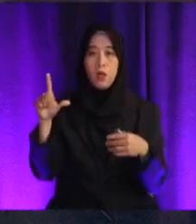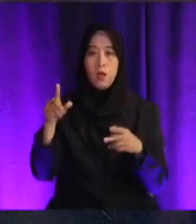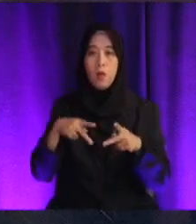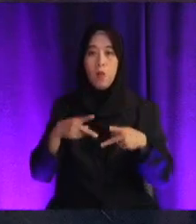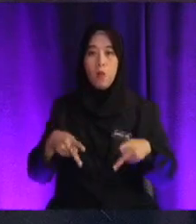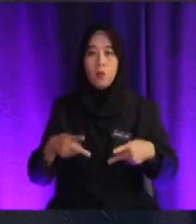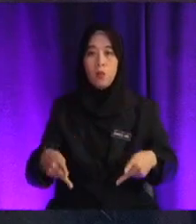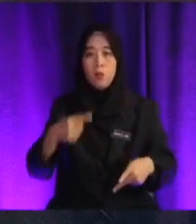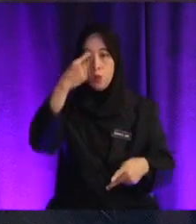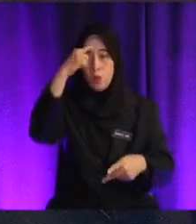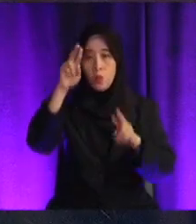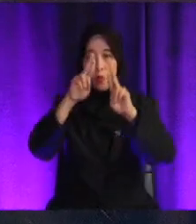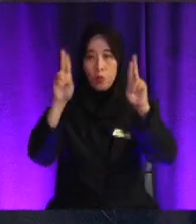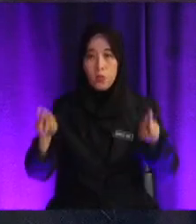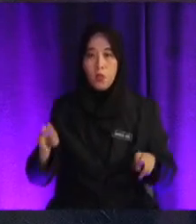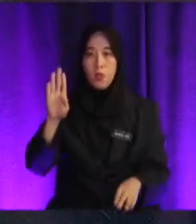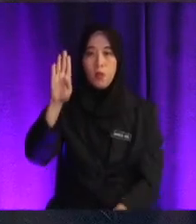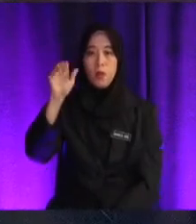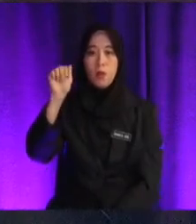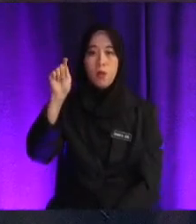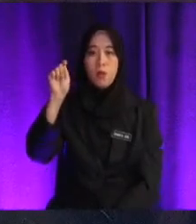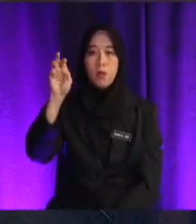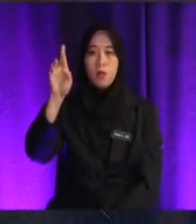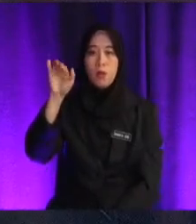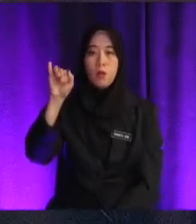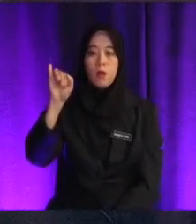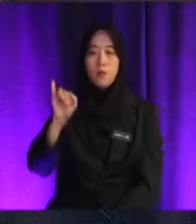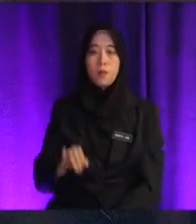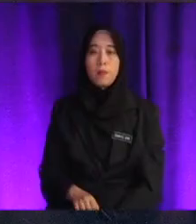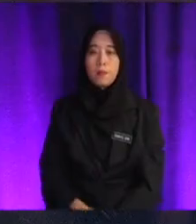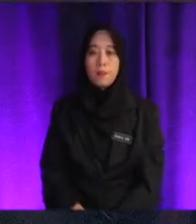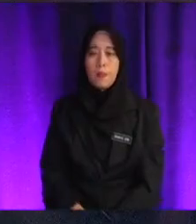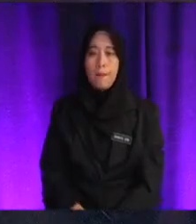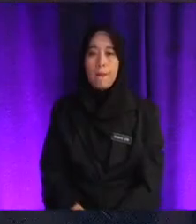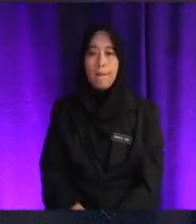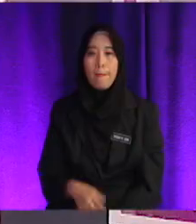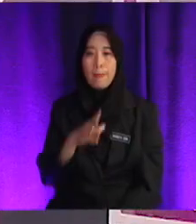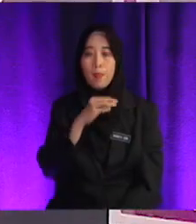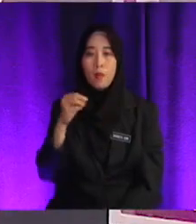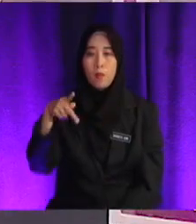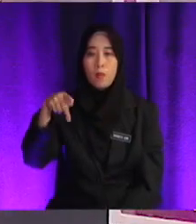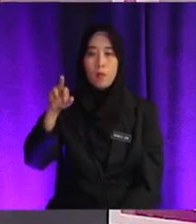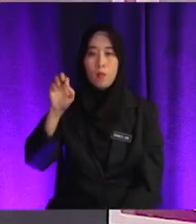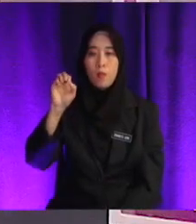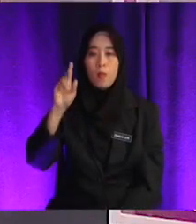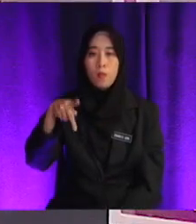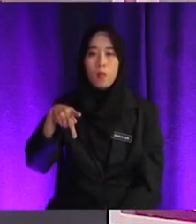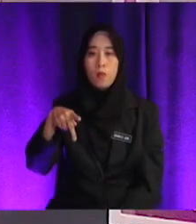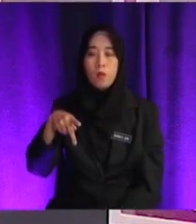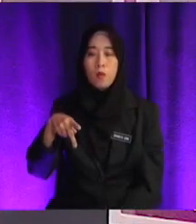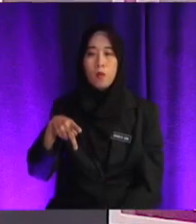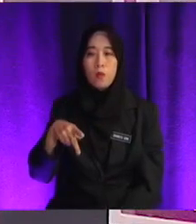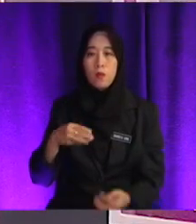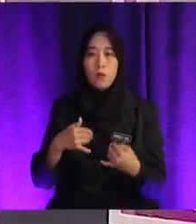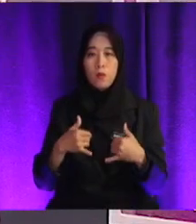untuk menguji bateri. Sebab bateri ada terminal positif dan negatif kan? Dan prop tu sendiri memainkan peranan. Kalau tak, nanti